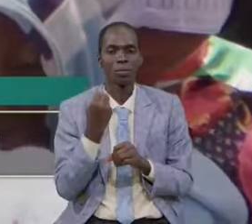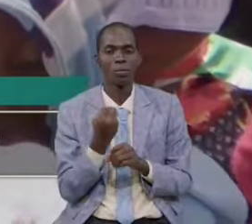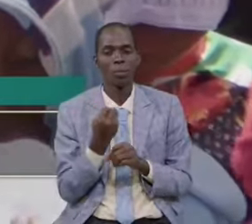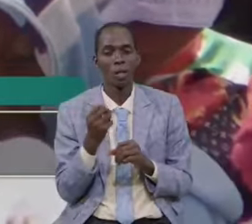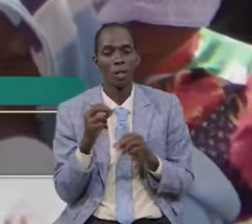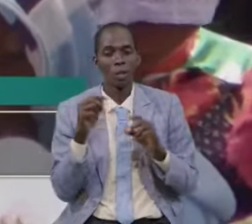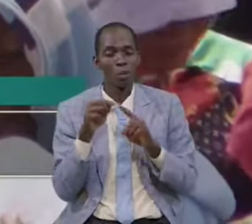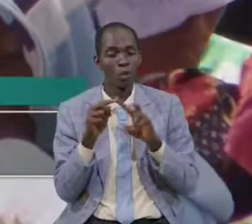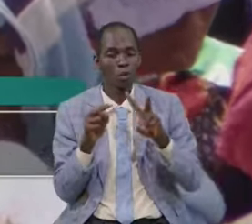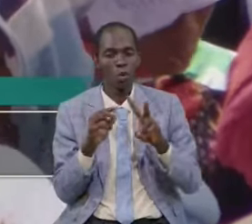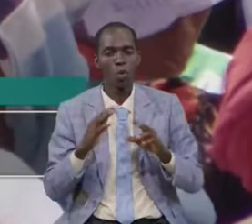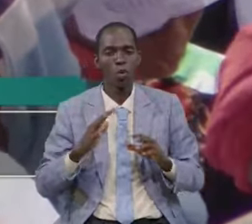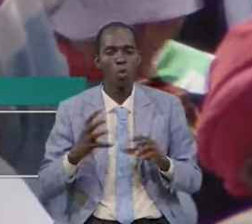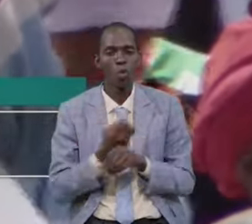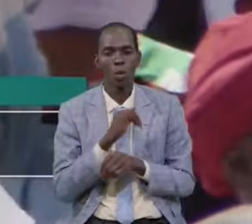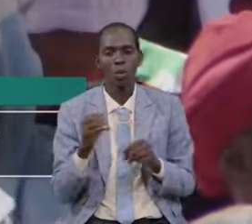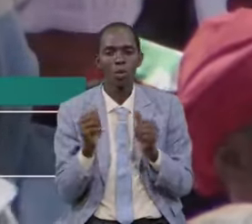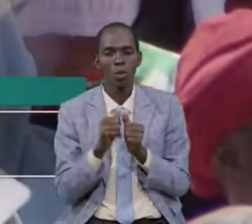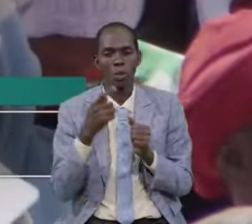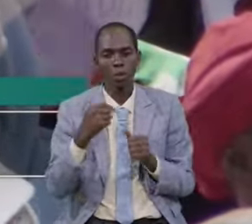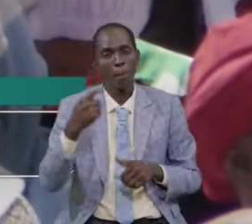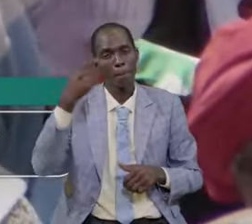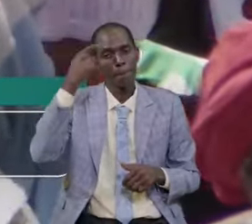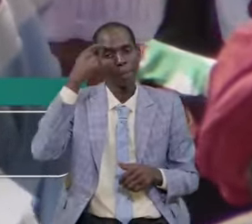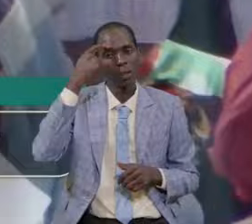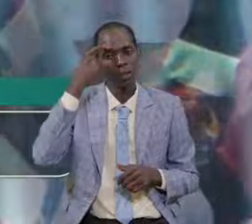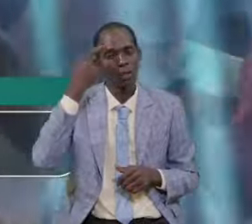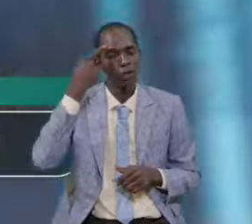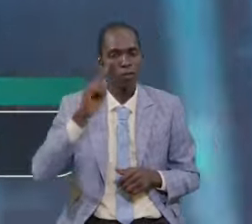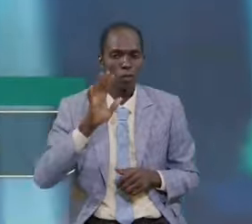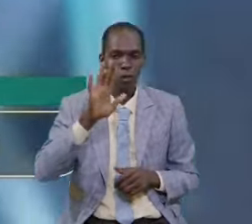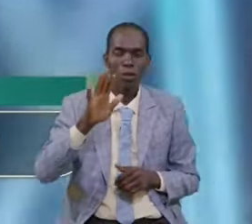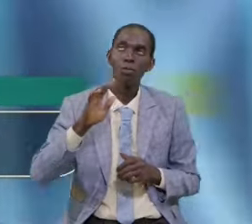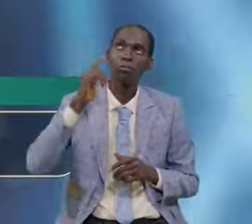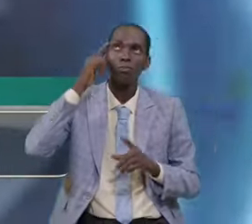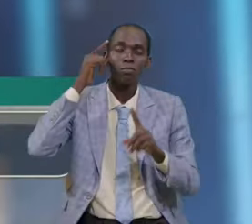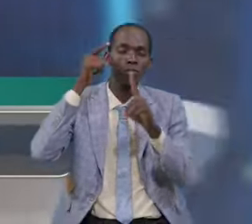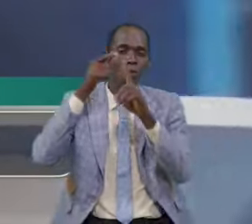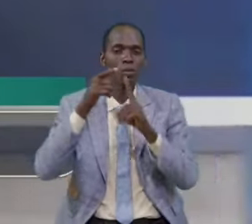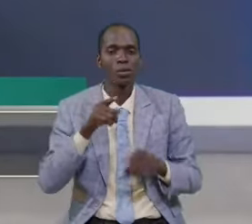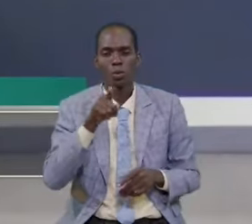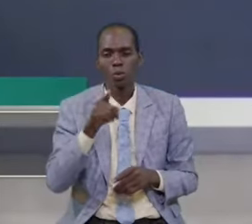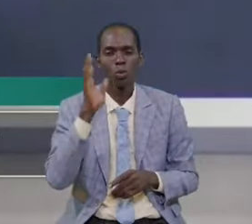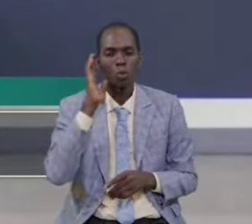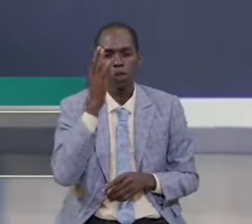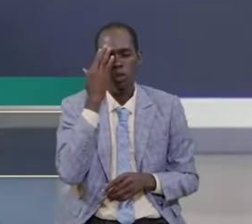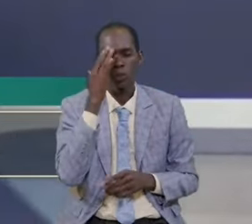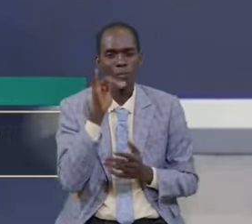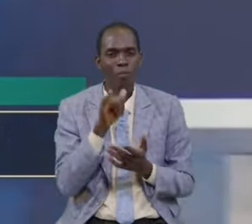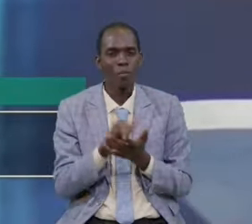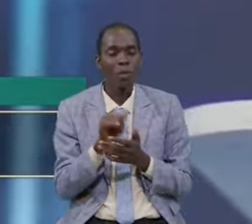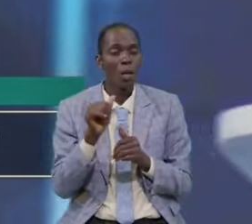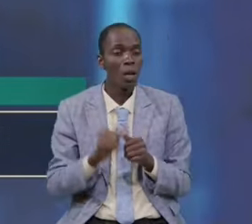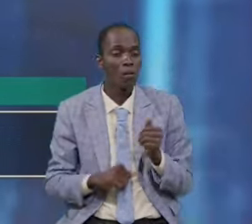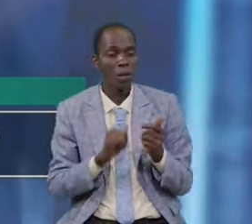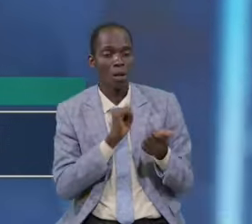Gagner avec l'esprit pour votre objectif. Tu sauras que tout athlète